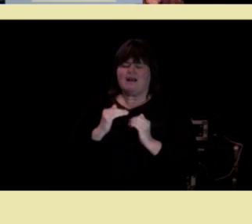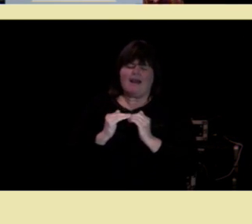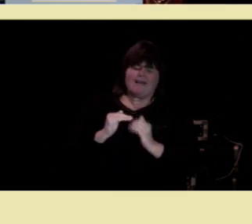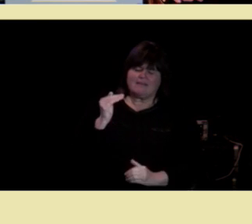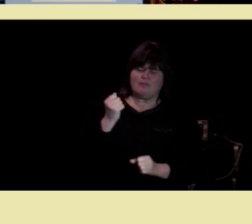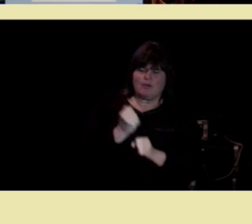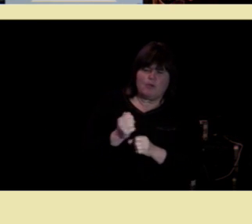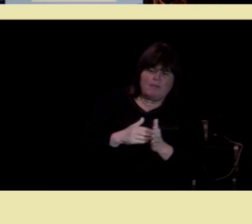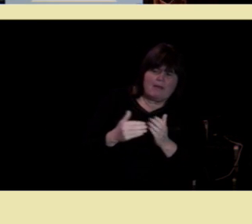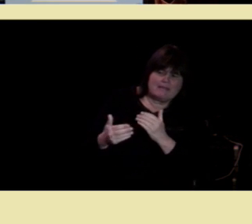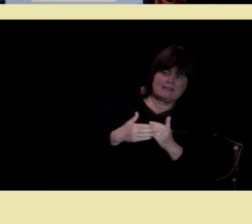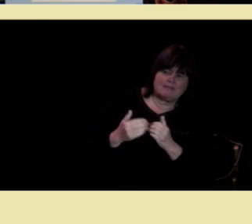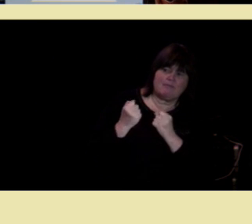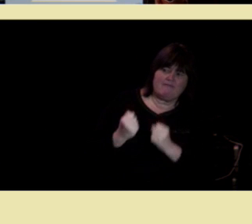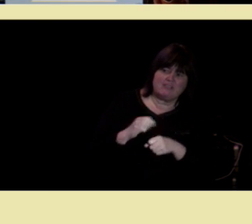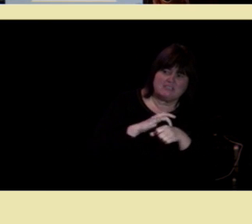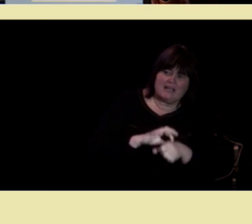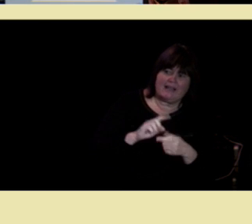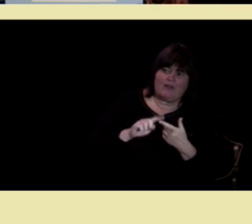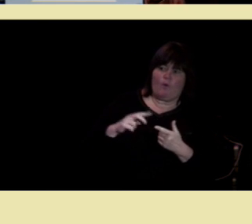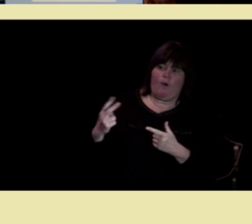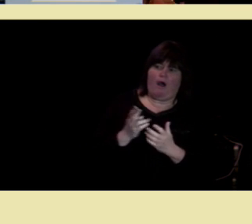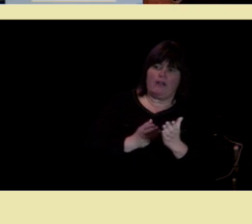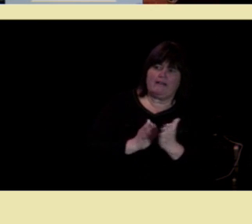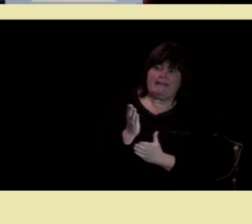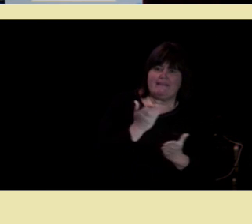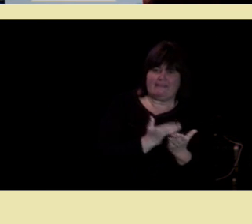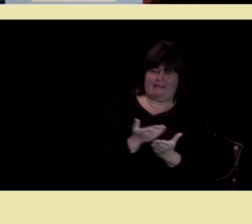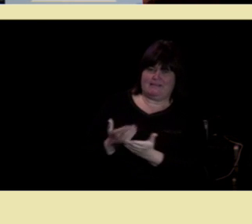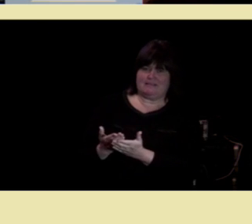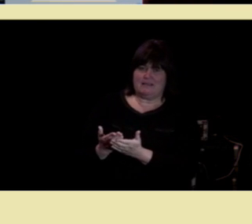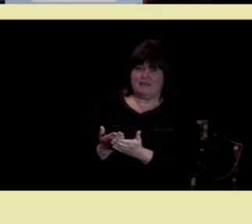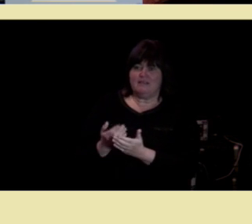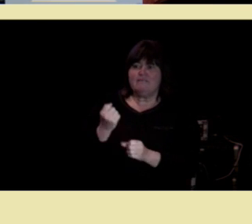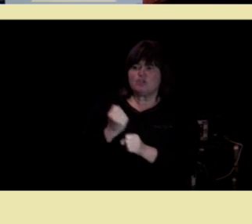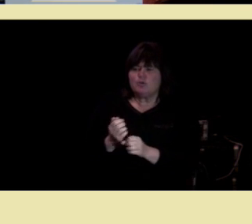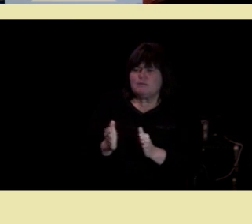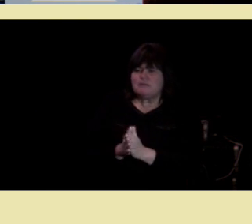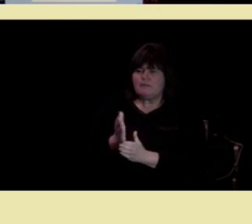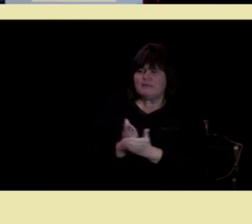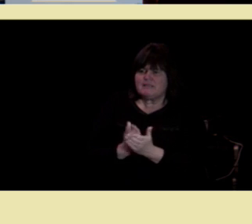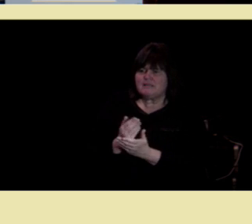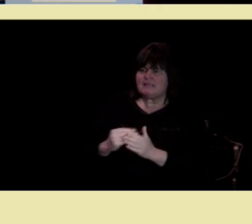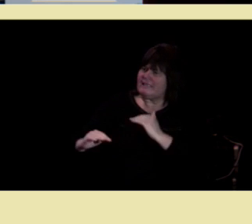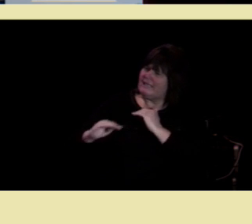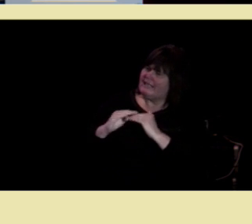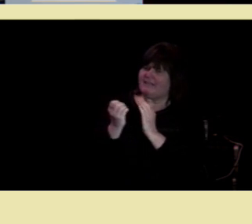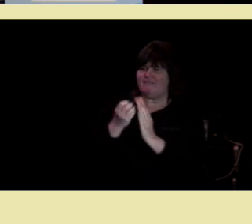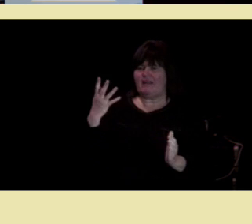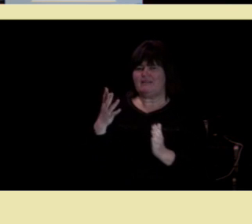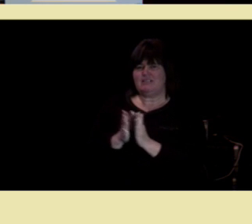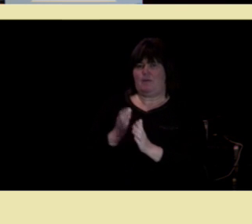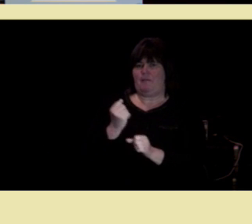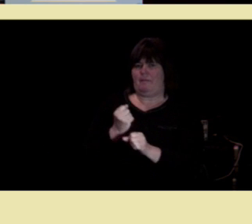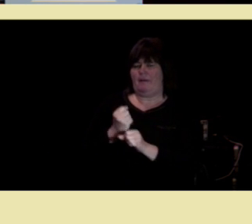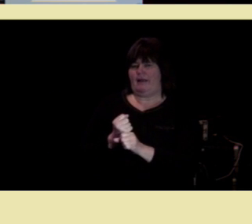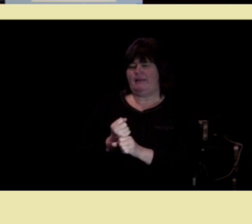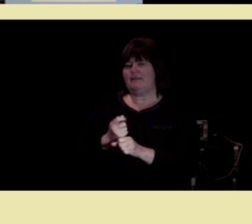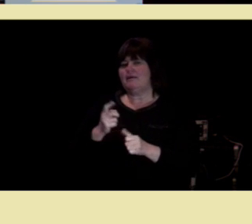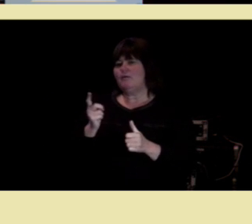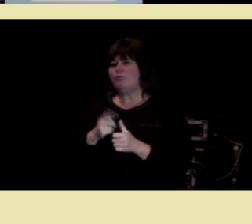både med fastlegene og annenlinjetjenesten sammen i sakene i et likeverdig samarbeid. At vi både